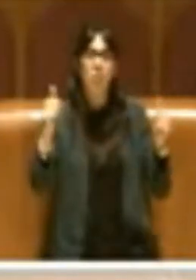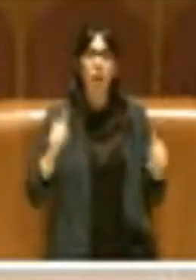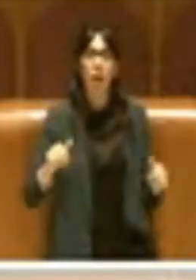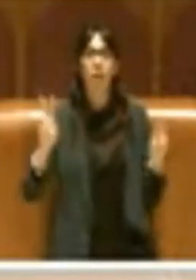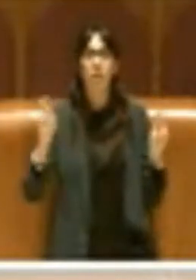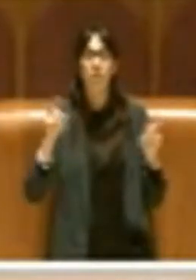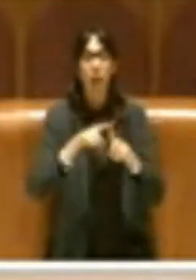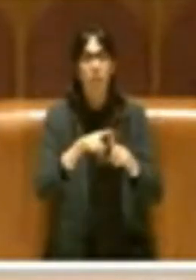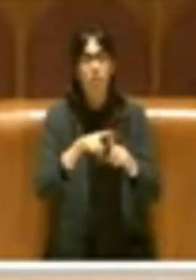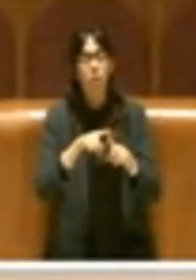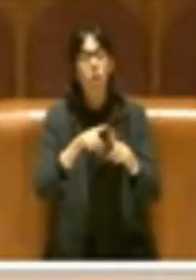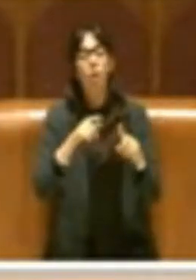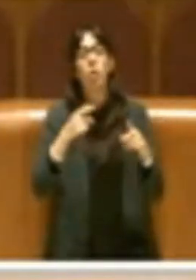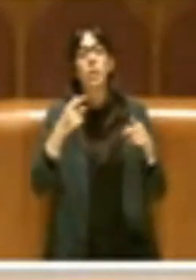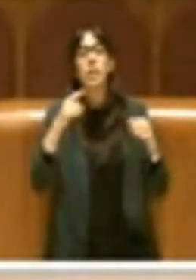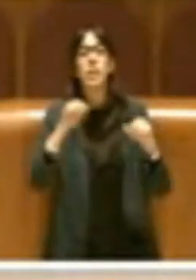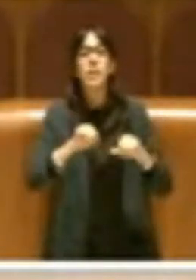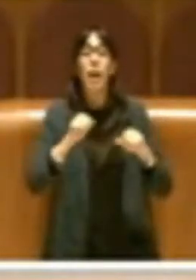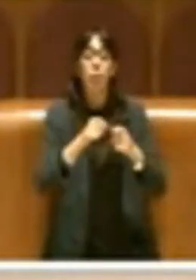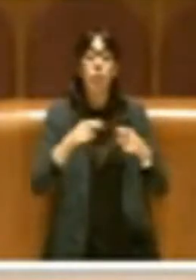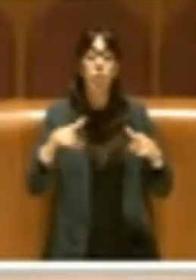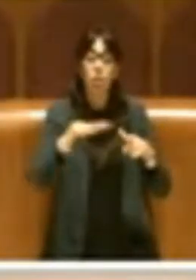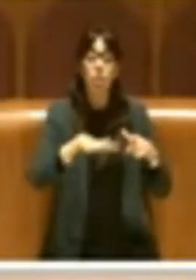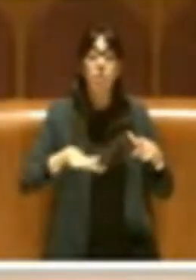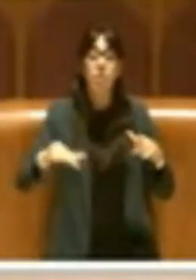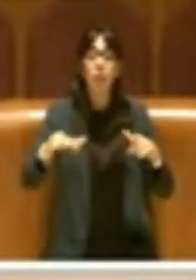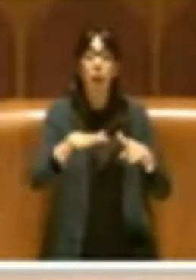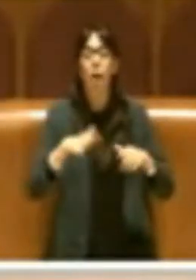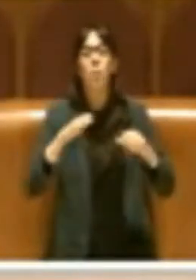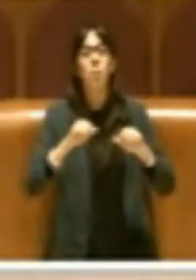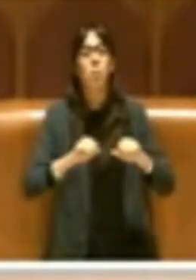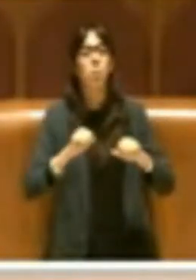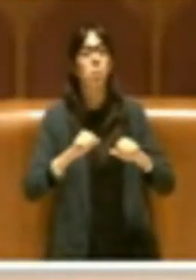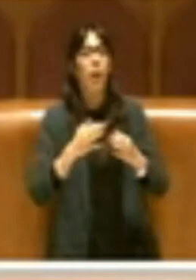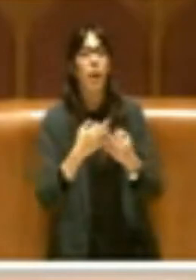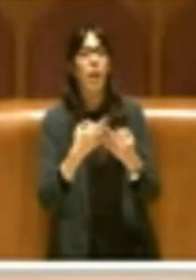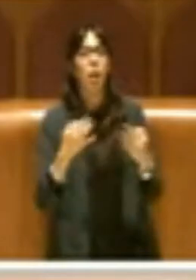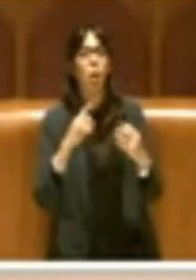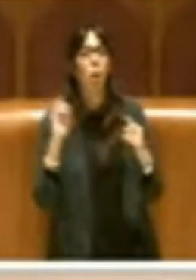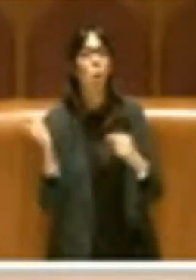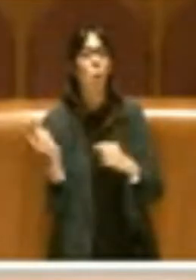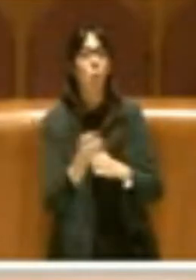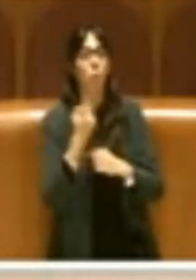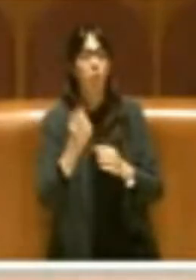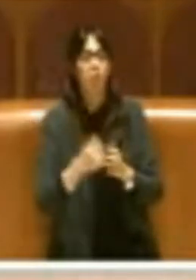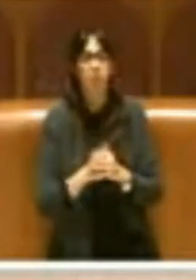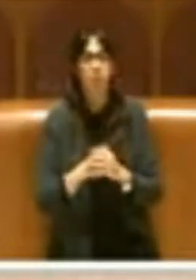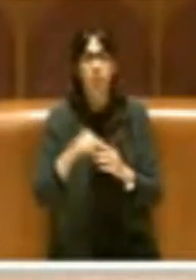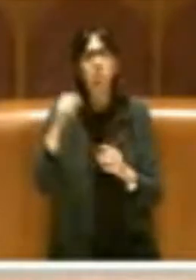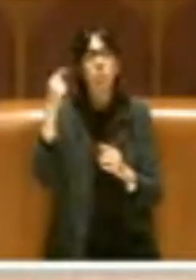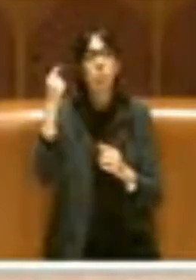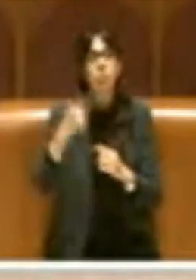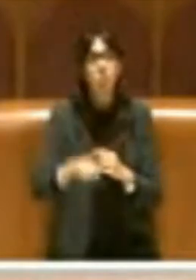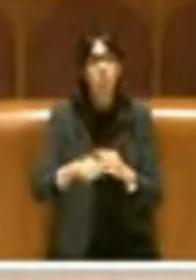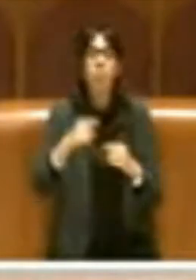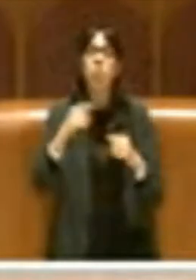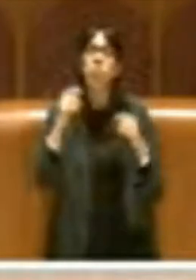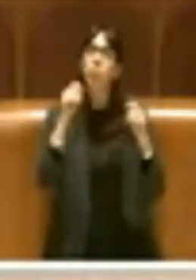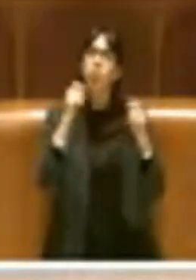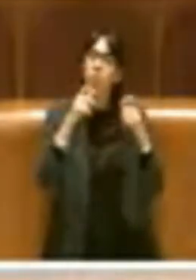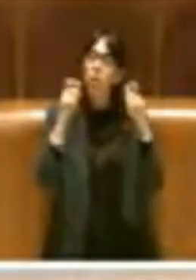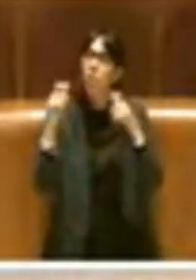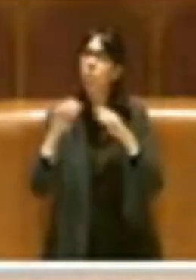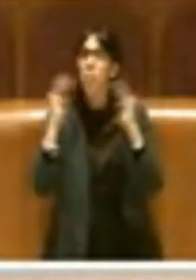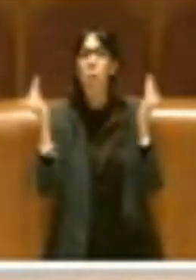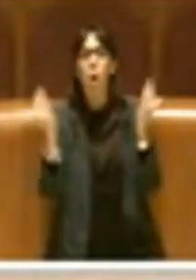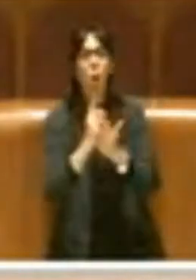bene comune, che è stato adottato da molte città nel mondo. Non è ancora stato adottato da Roma,